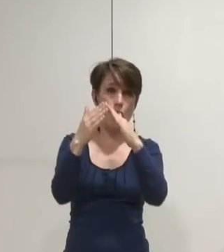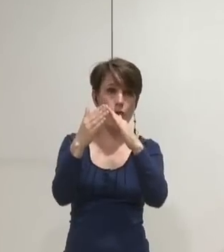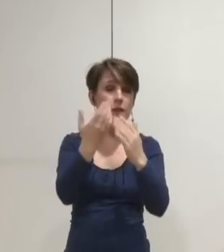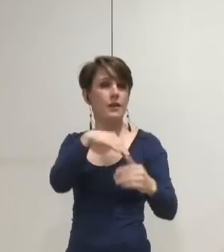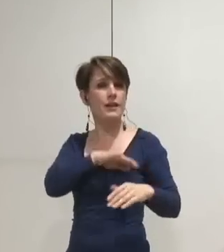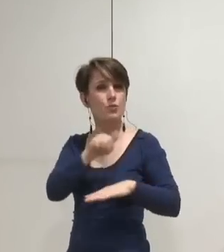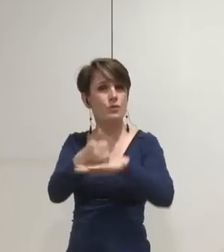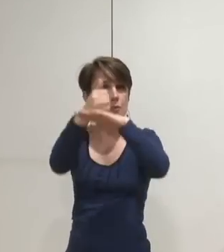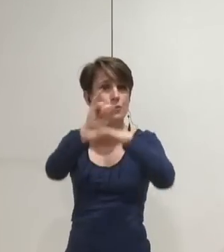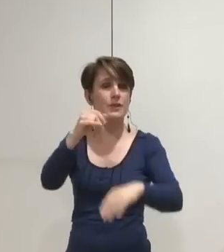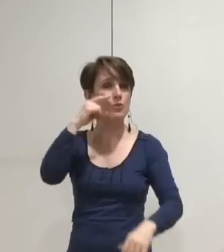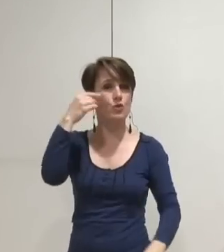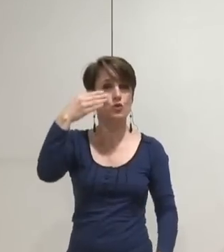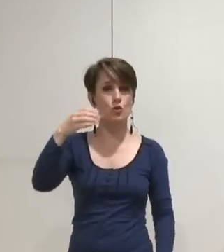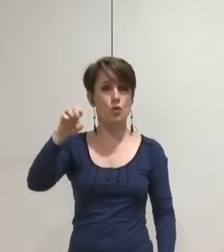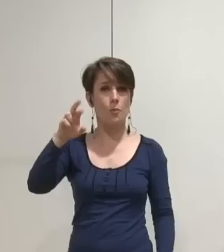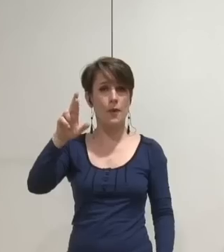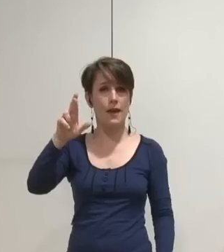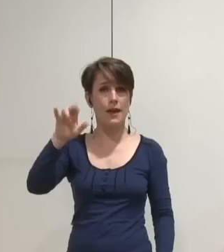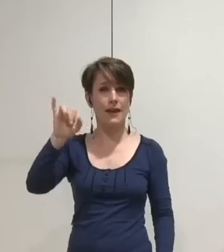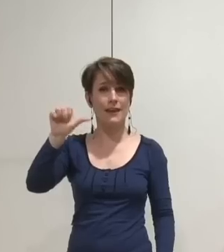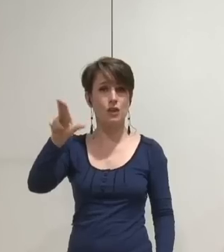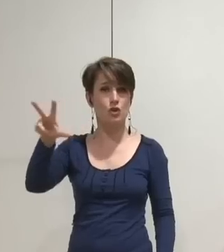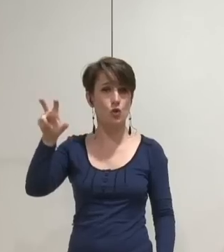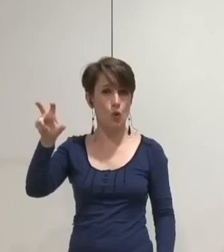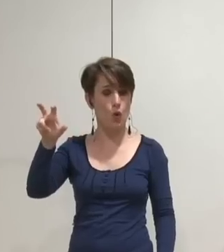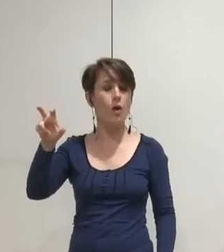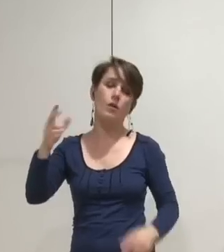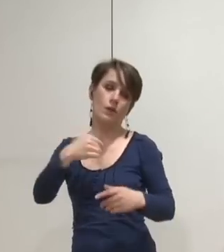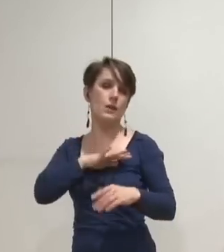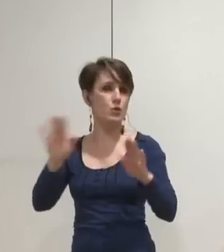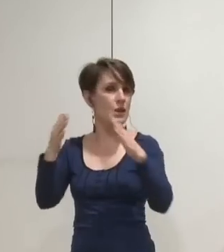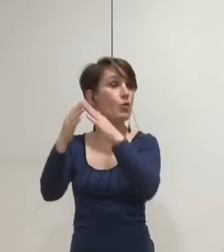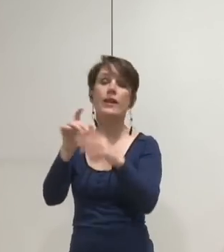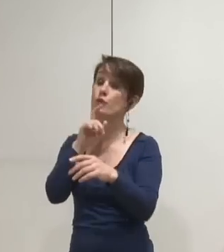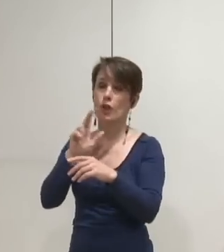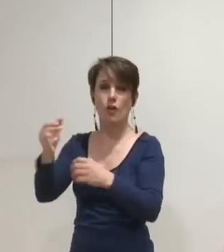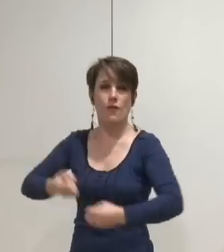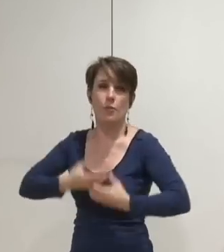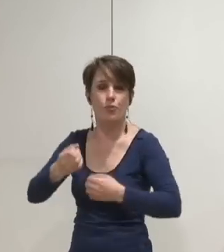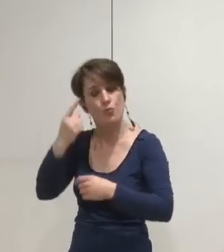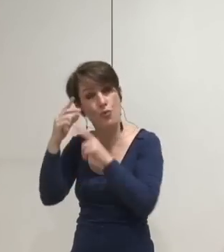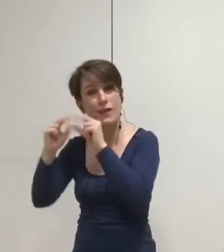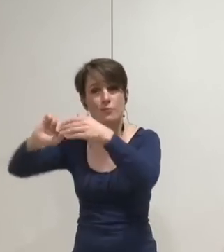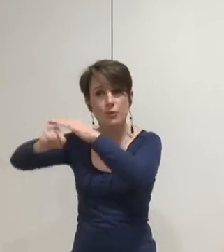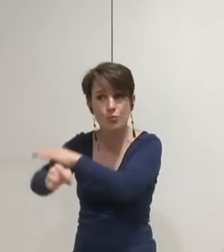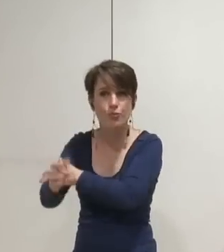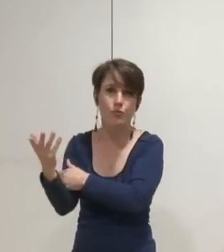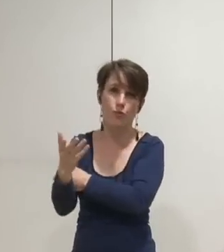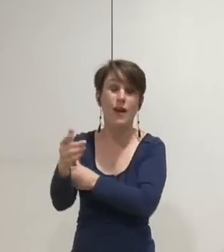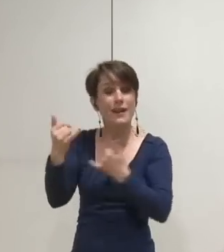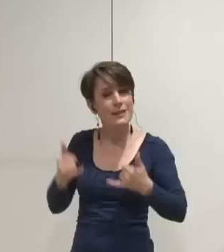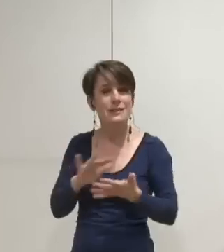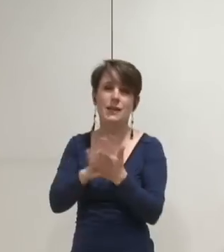Merot mon collègue à la montagne à qui je cderai la parole pour mieux vous expliquer effectivement la mobilisation exemplaire des